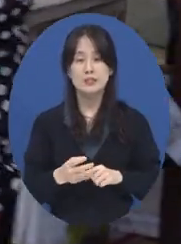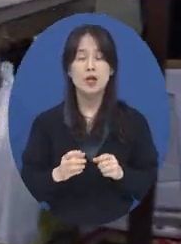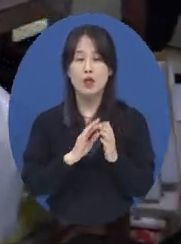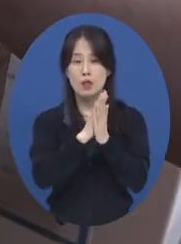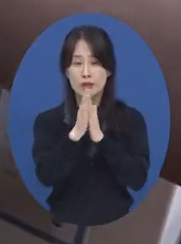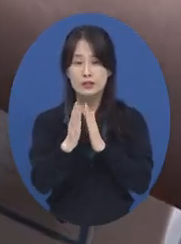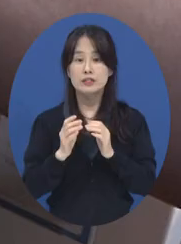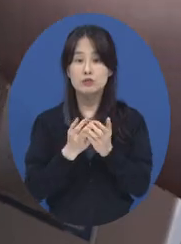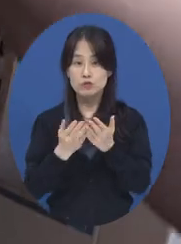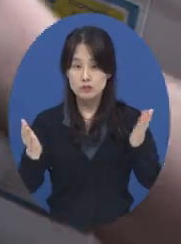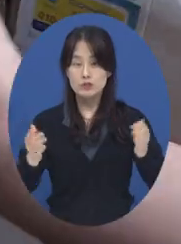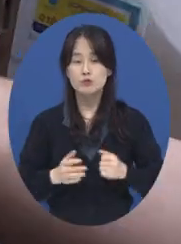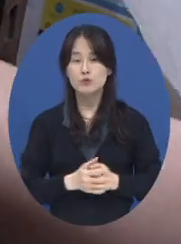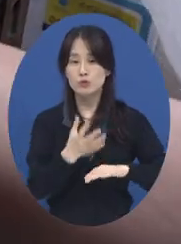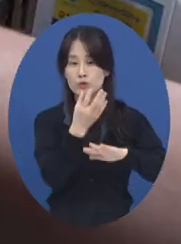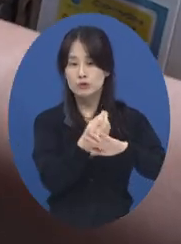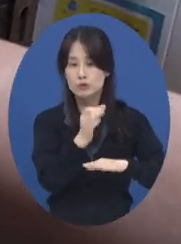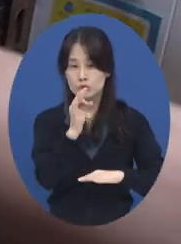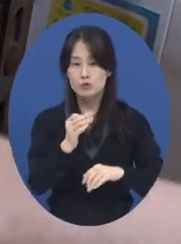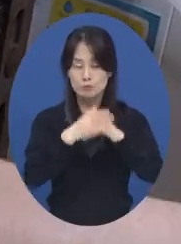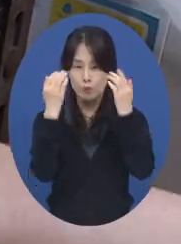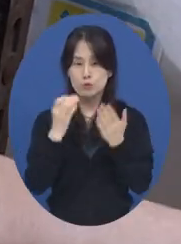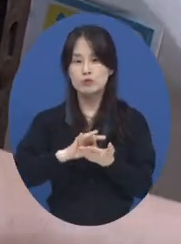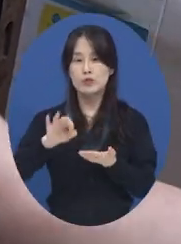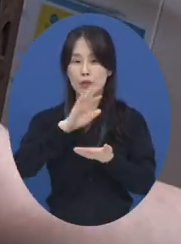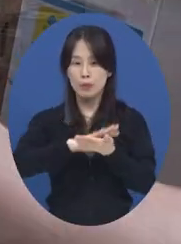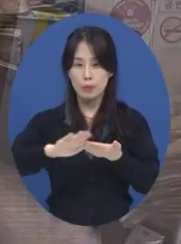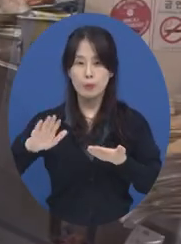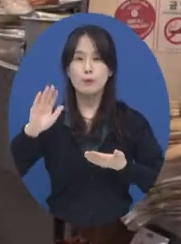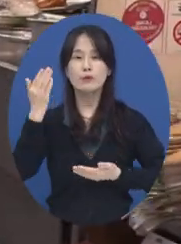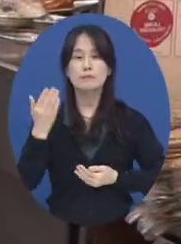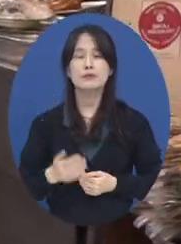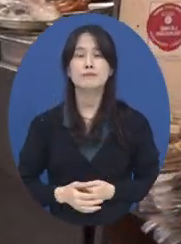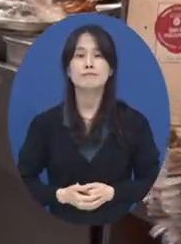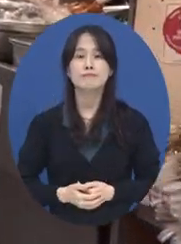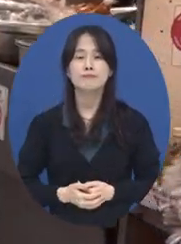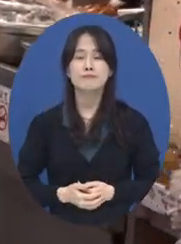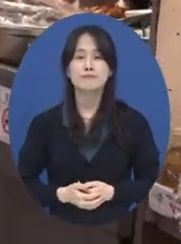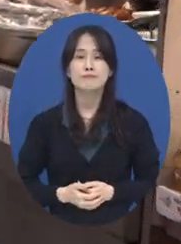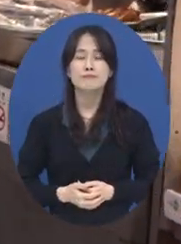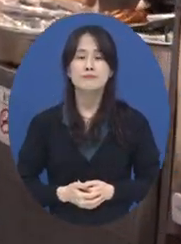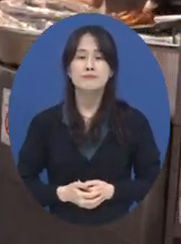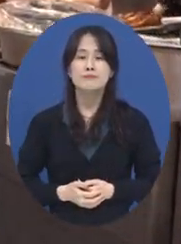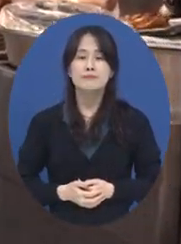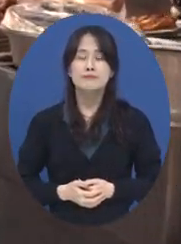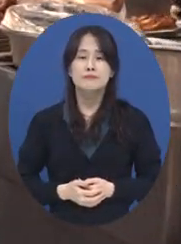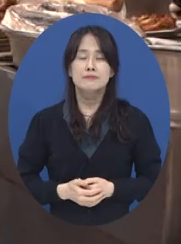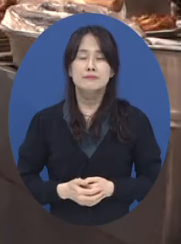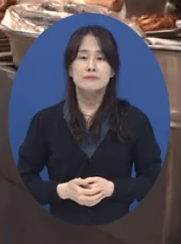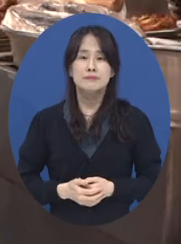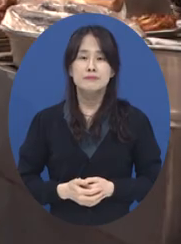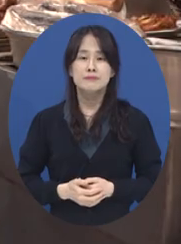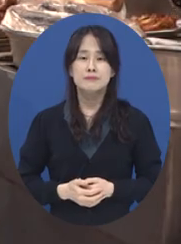선착순 지급되며 충전금액은 모두 소진해야 합니다. 경기지TV 조희정입니다.